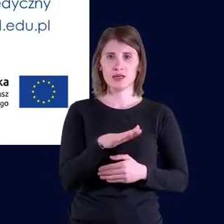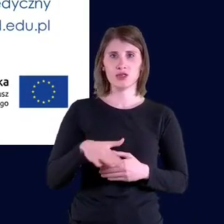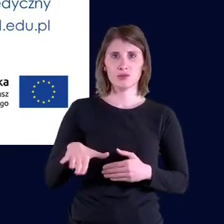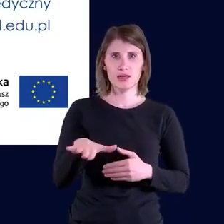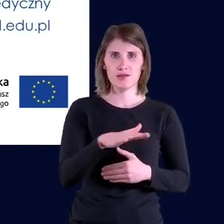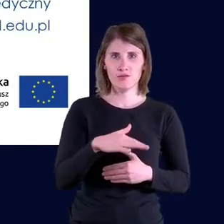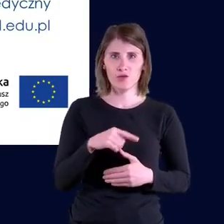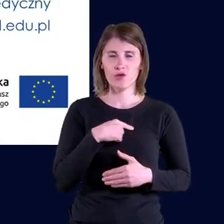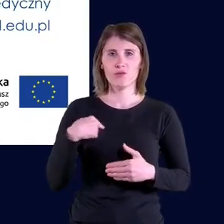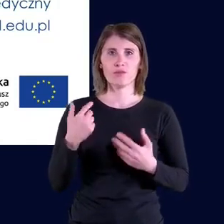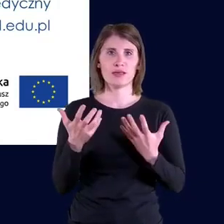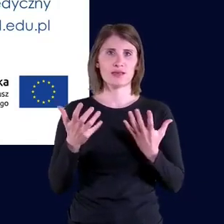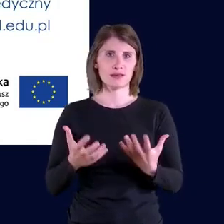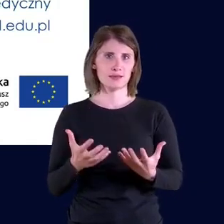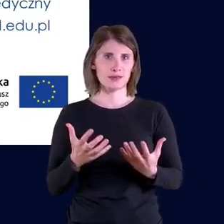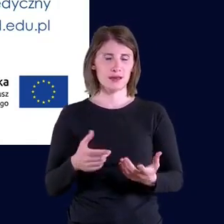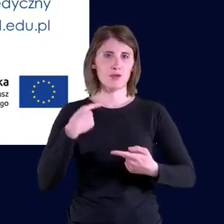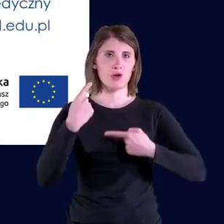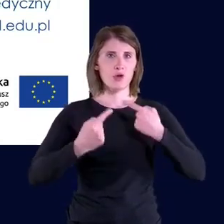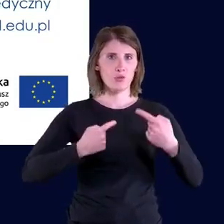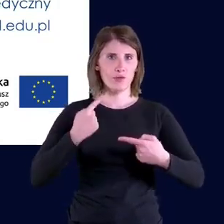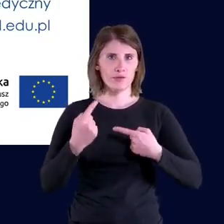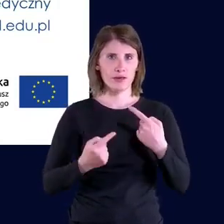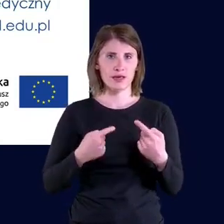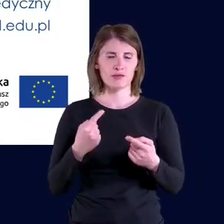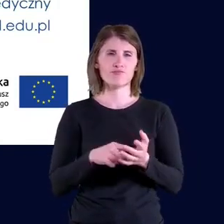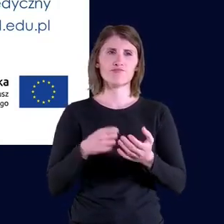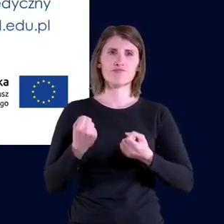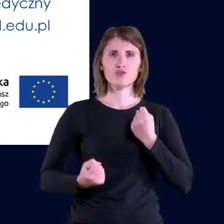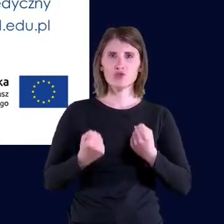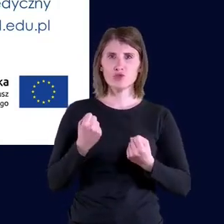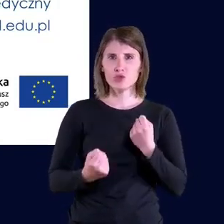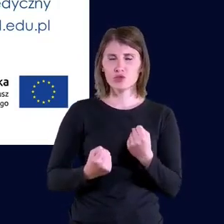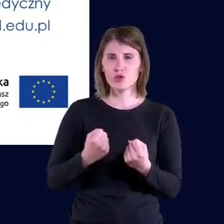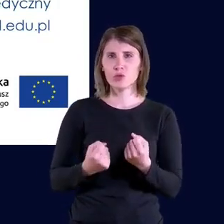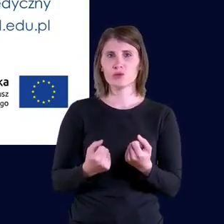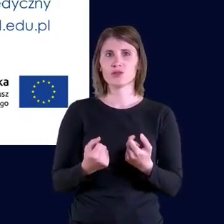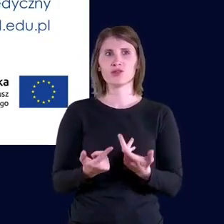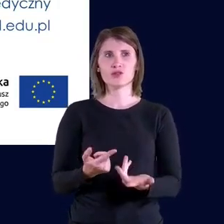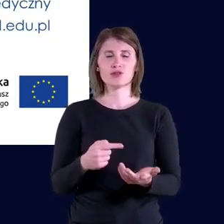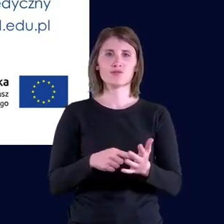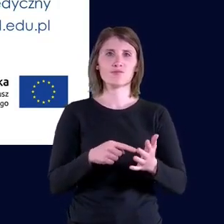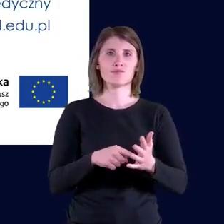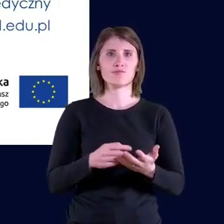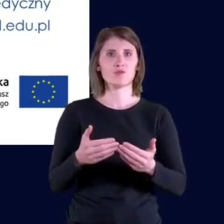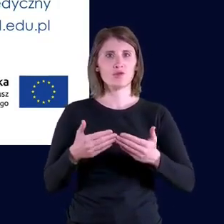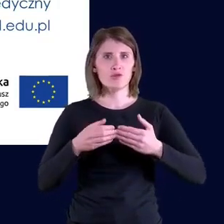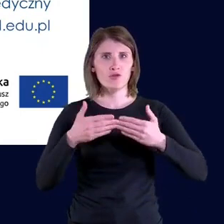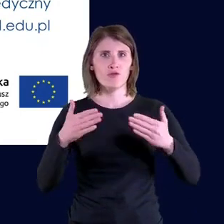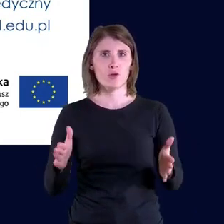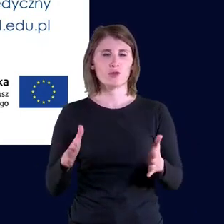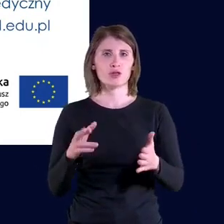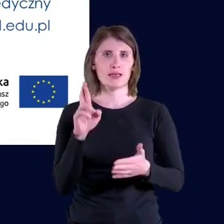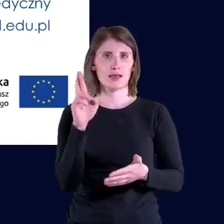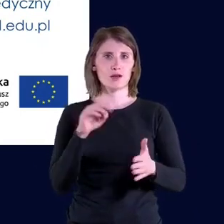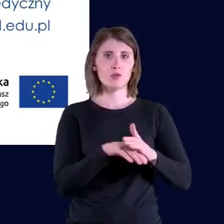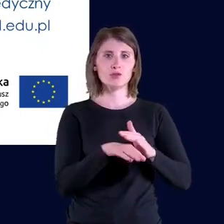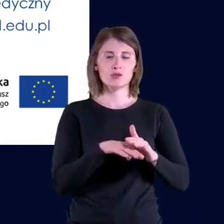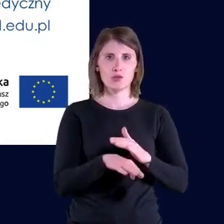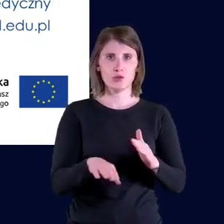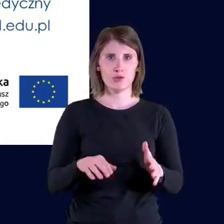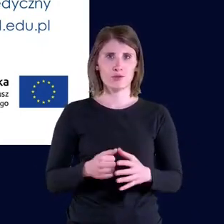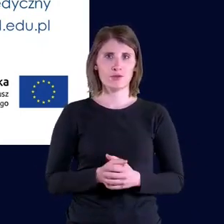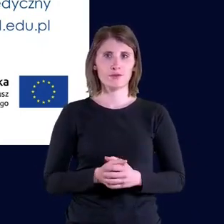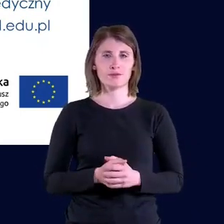chcielibyśmy opowiedzieć o trudnościach Jakie można napotkać w trakcie otworzenia takiego repozytorium